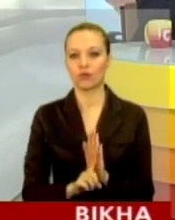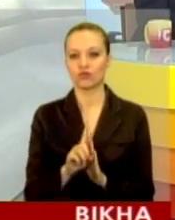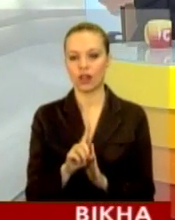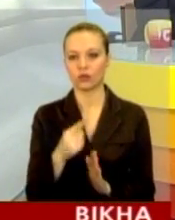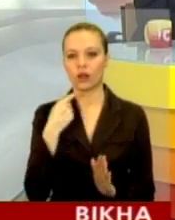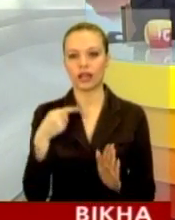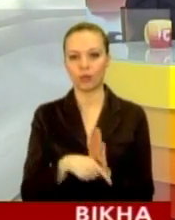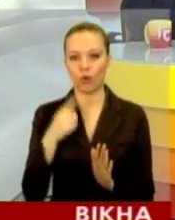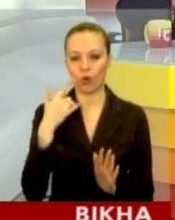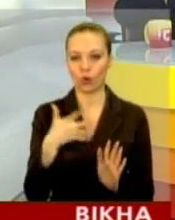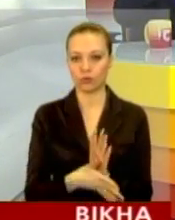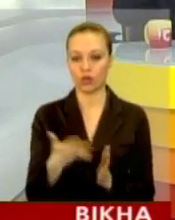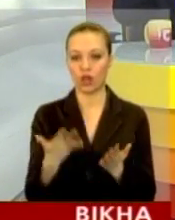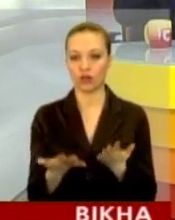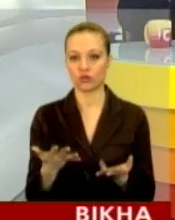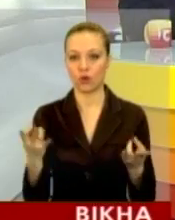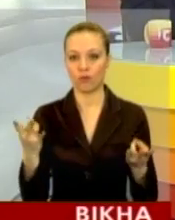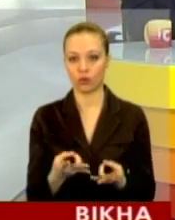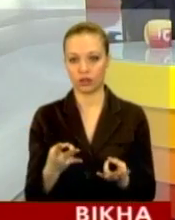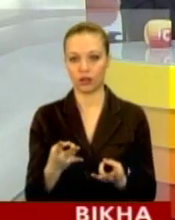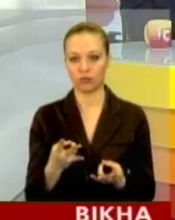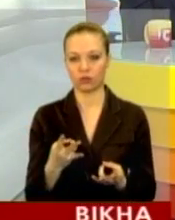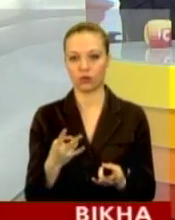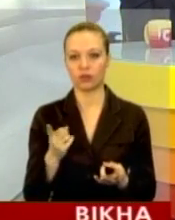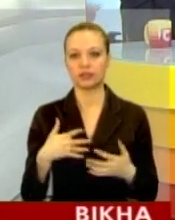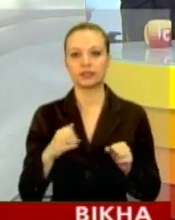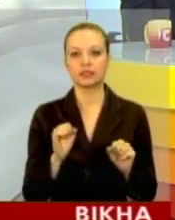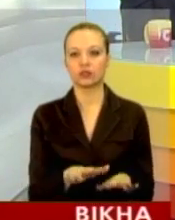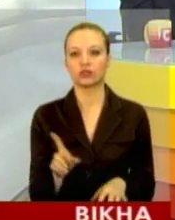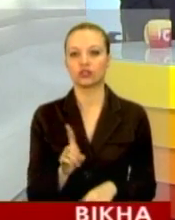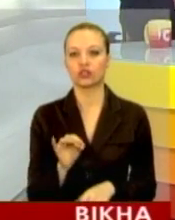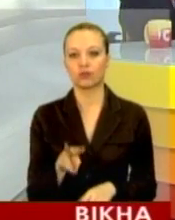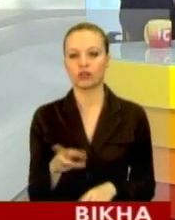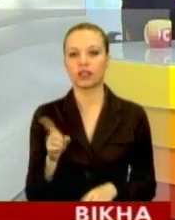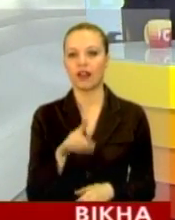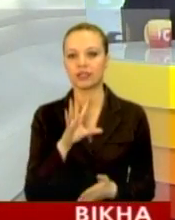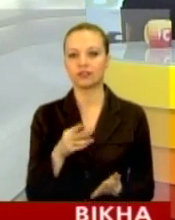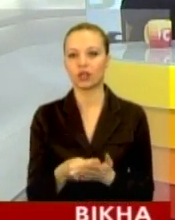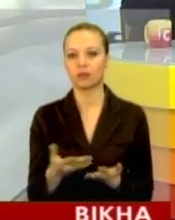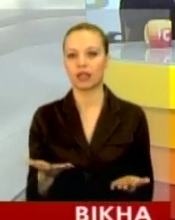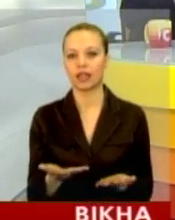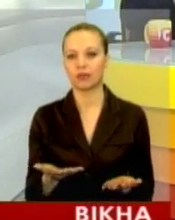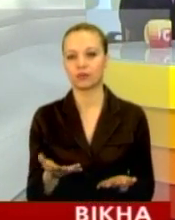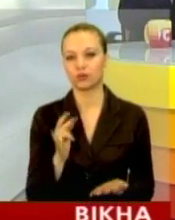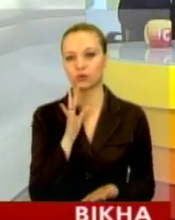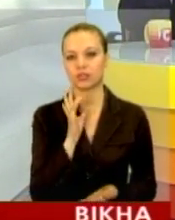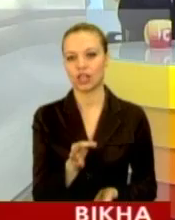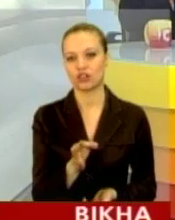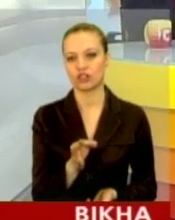глибокого розуміння. І якщо потрібно пожертвувати навіть чимось, навіть своїми якимись, ну